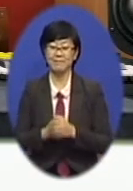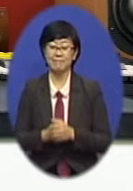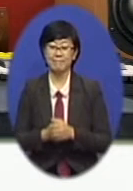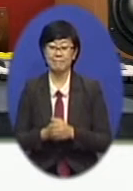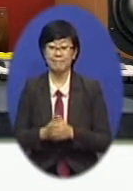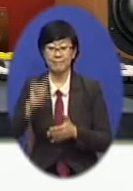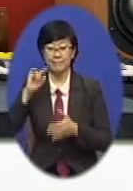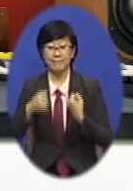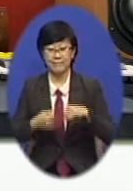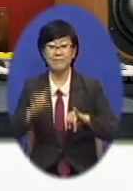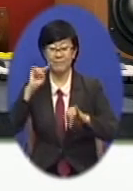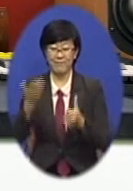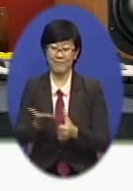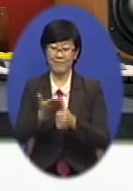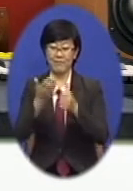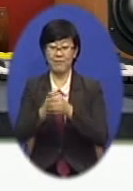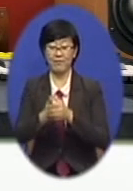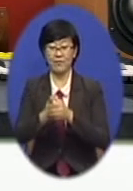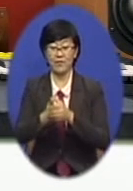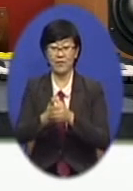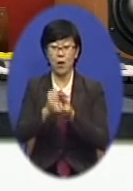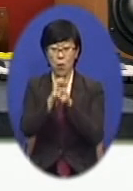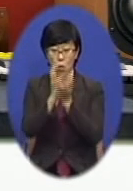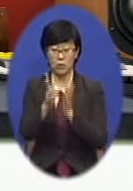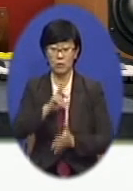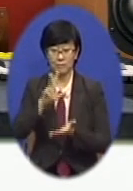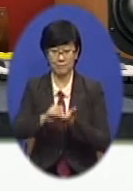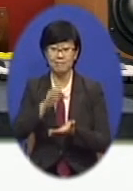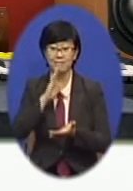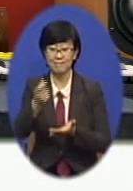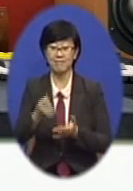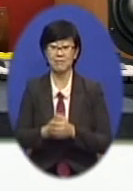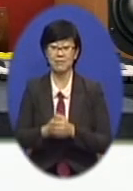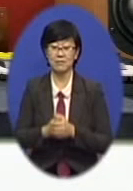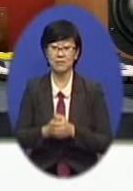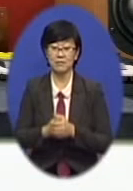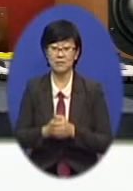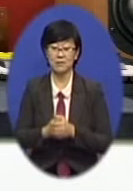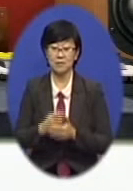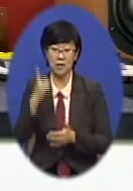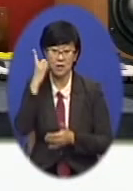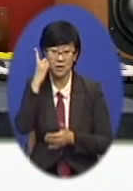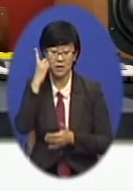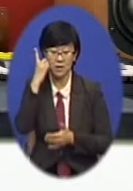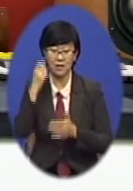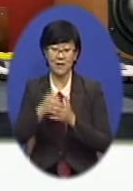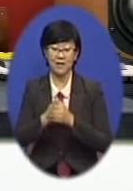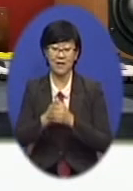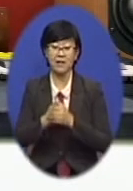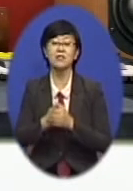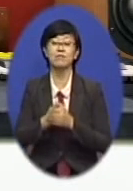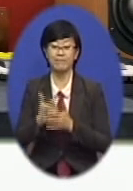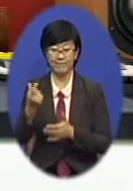예쁘게 그래요. 장윤정의 꽃을 부르실 텐데요. 네. 지금 휴대폰으로 부르시는 거예요?